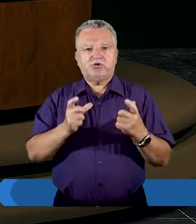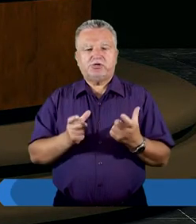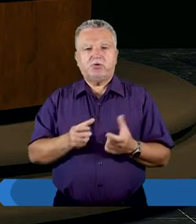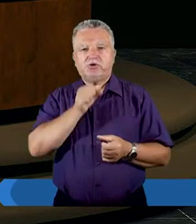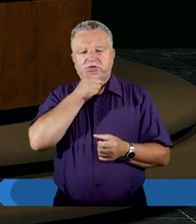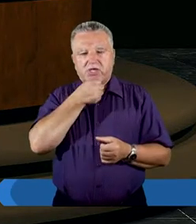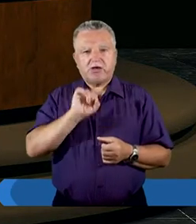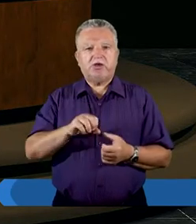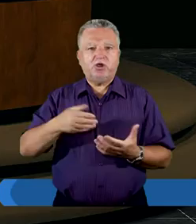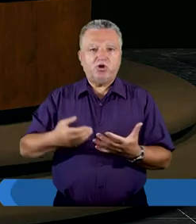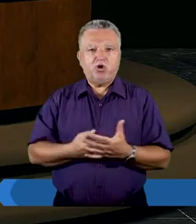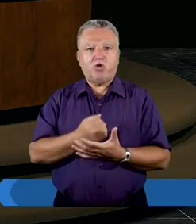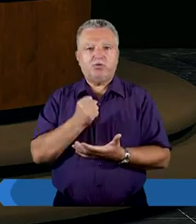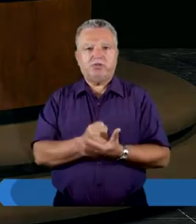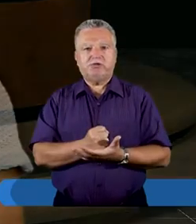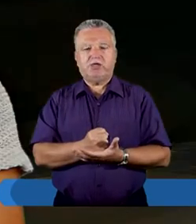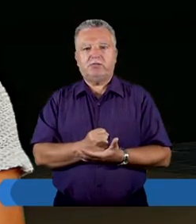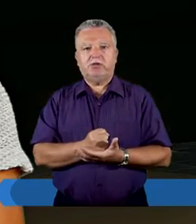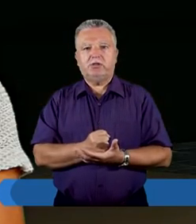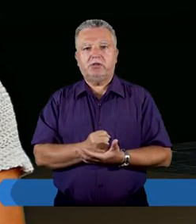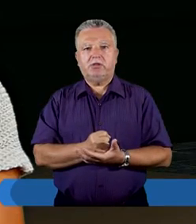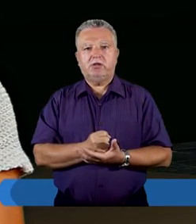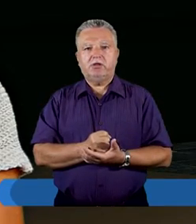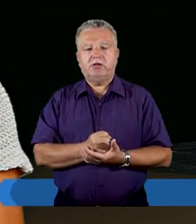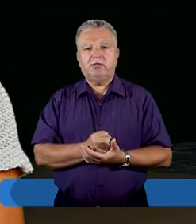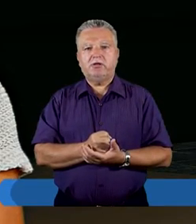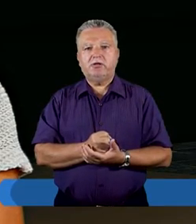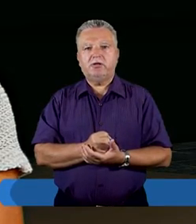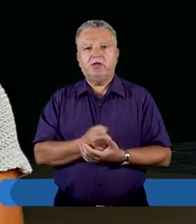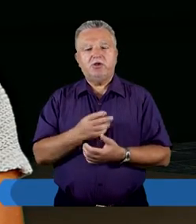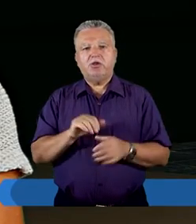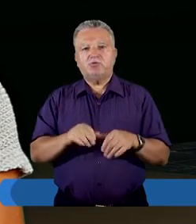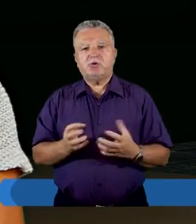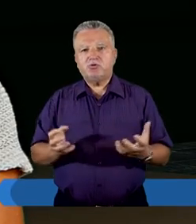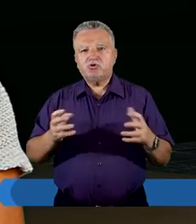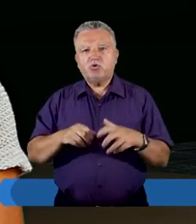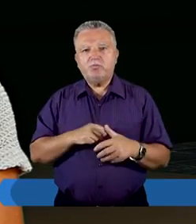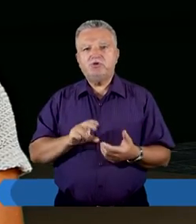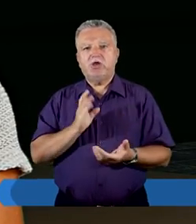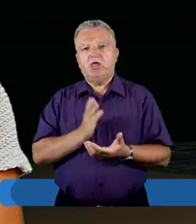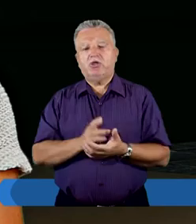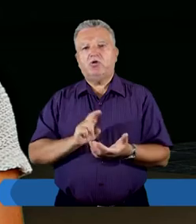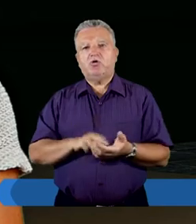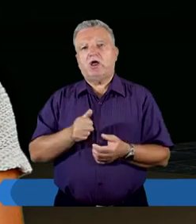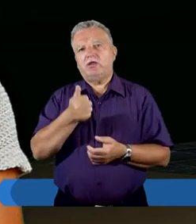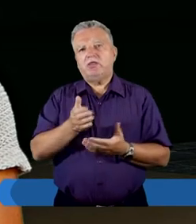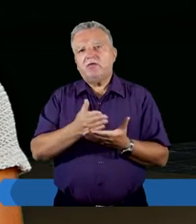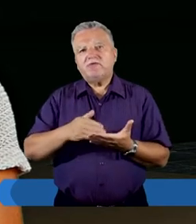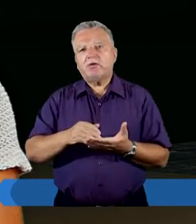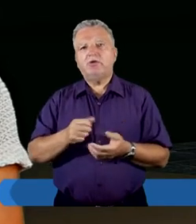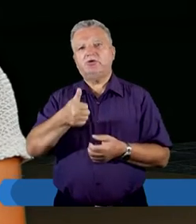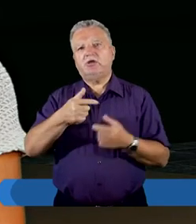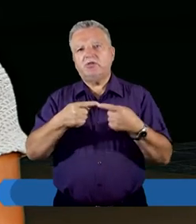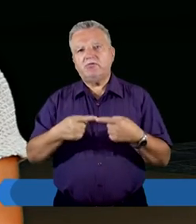Stary Testament, i Nowy Testament. I nie możemy skupić się tylko na jednym fragmencie, albo na jednym